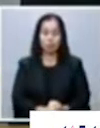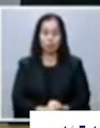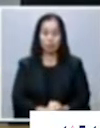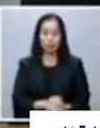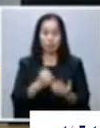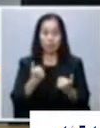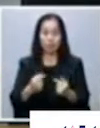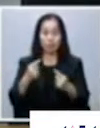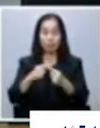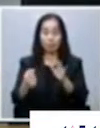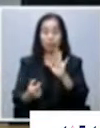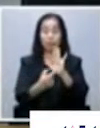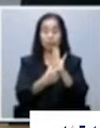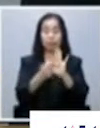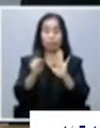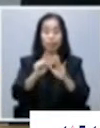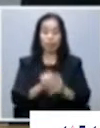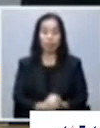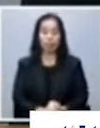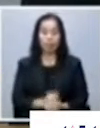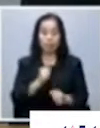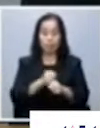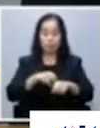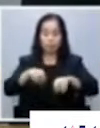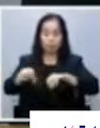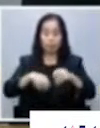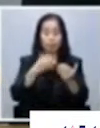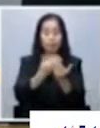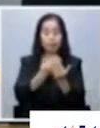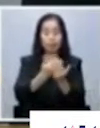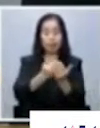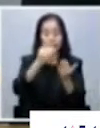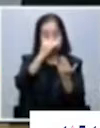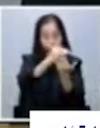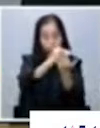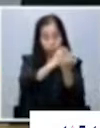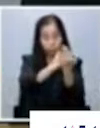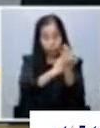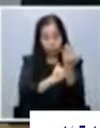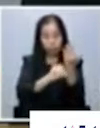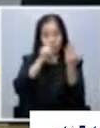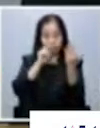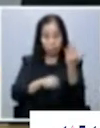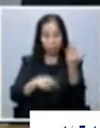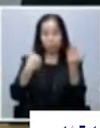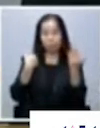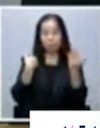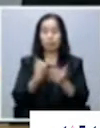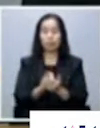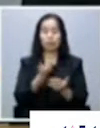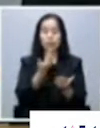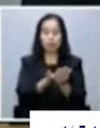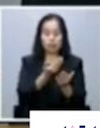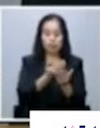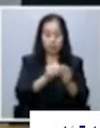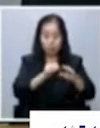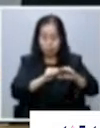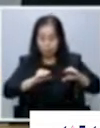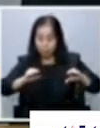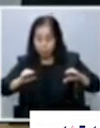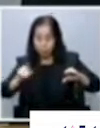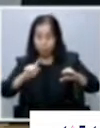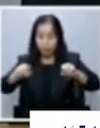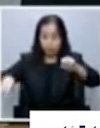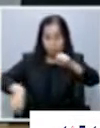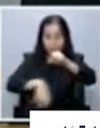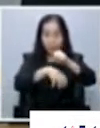ำหนดว่าในการกระบวนการทำงบประมาณนั้นจะต้องมีการจัดสรรงบประมาณให้กับกระทรวงและหน่วยงานภาย